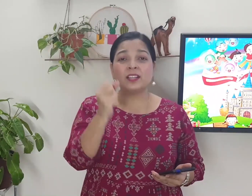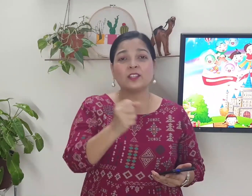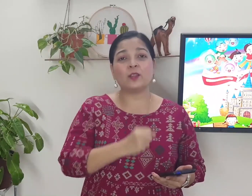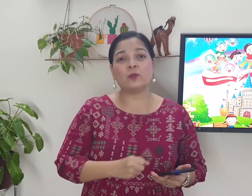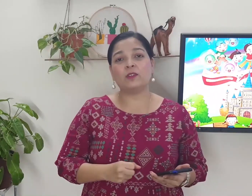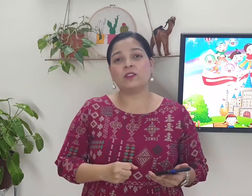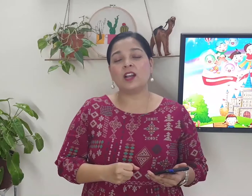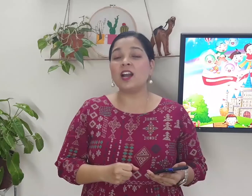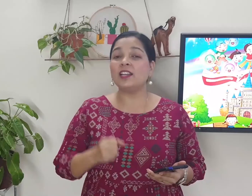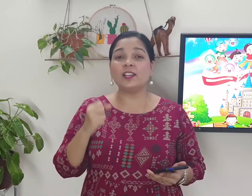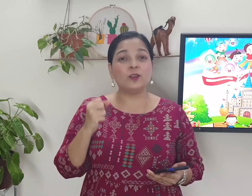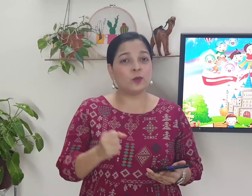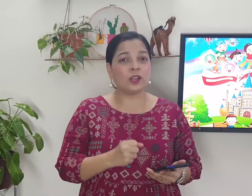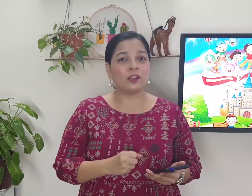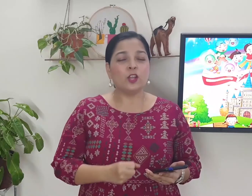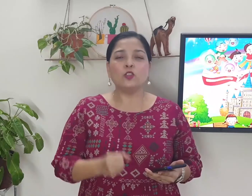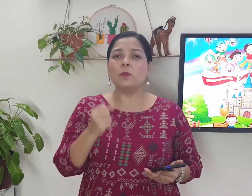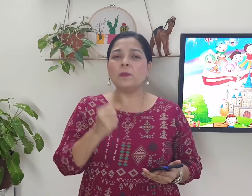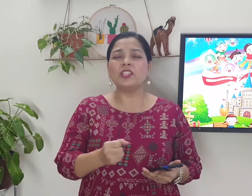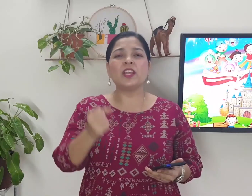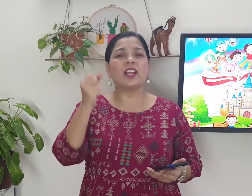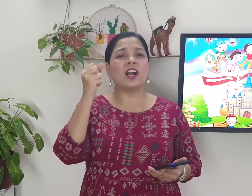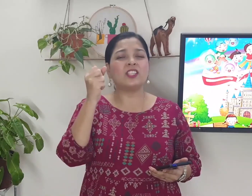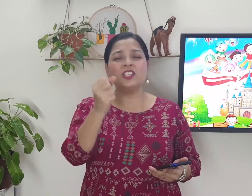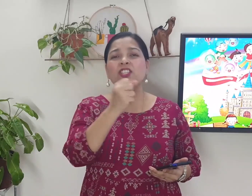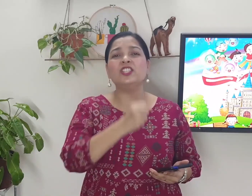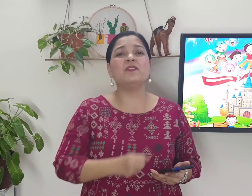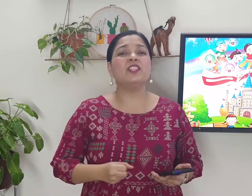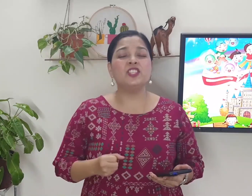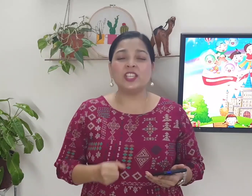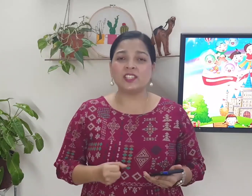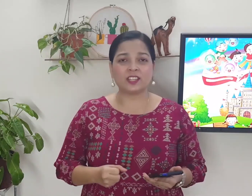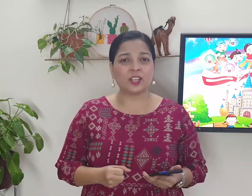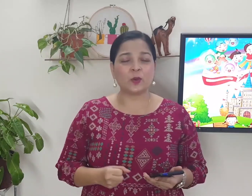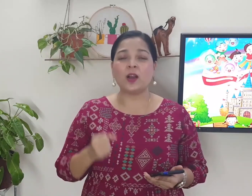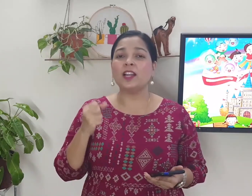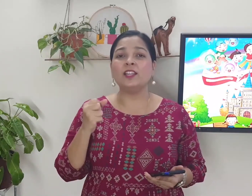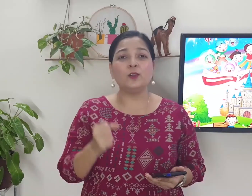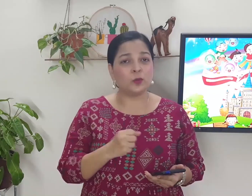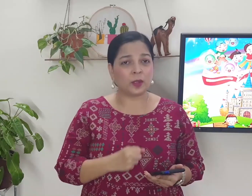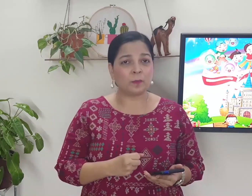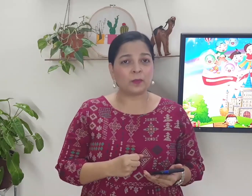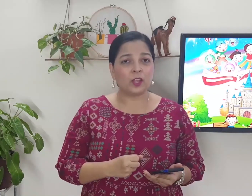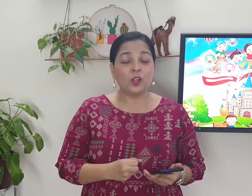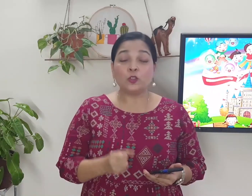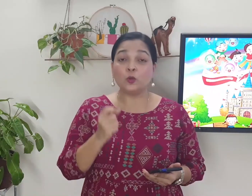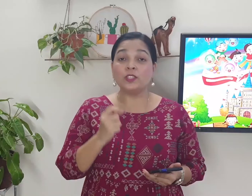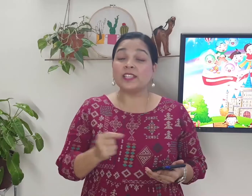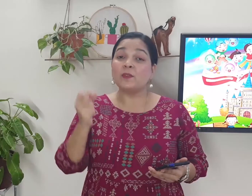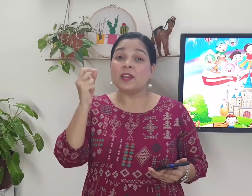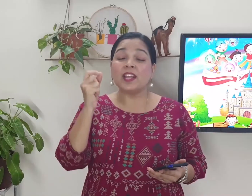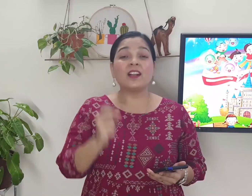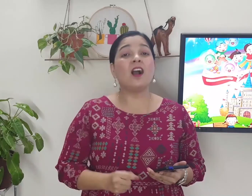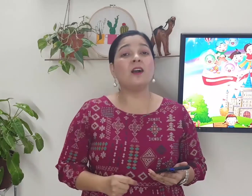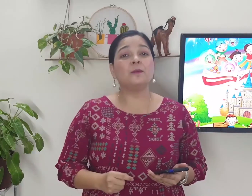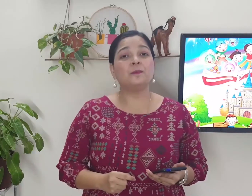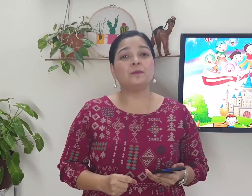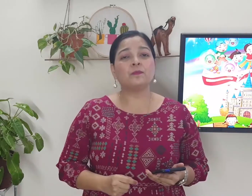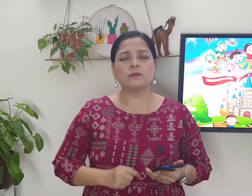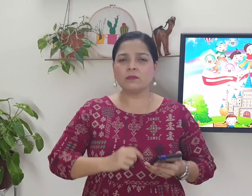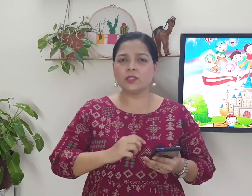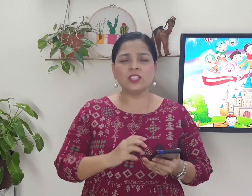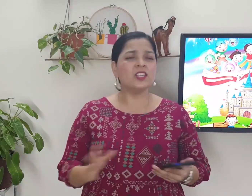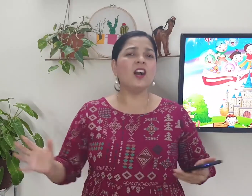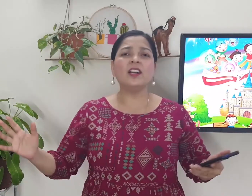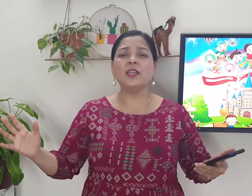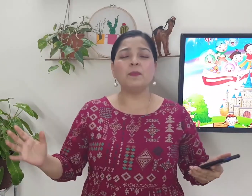स्वभावाला ग्रहण करू शकता, हालेलुया. तुम्ही एक आशिषित जीवन जगू शकता, हालेलुया. तर जसं मी